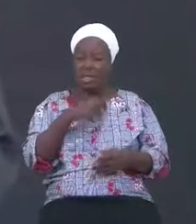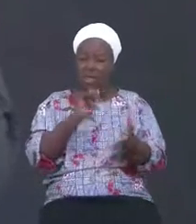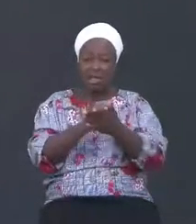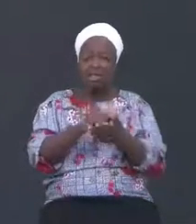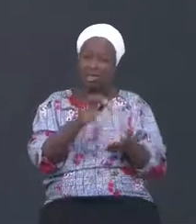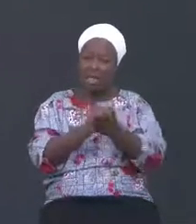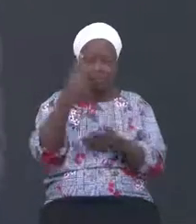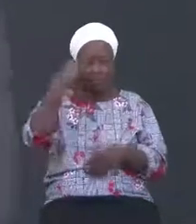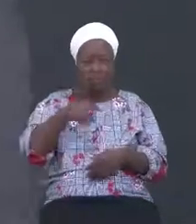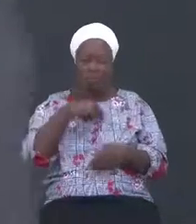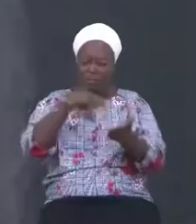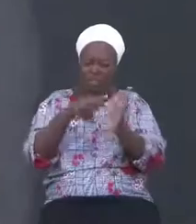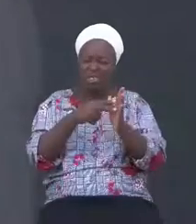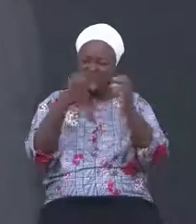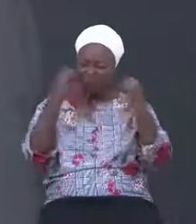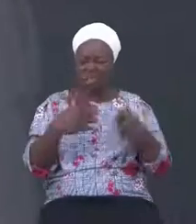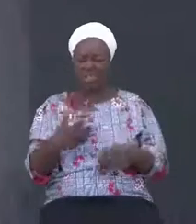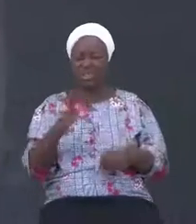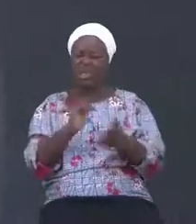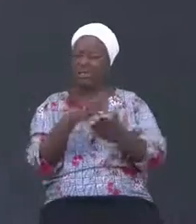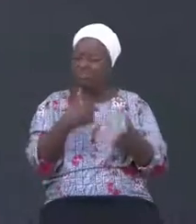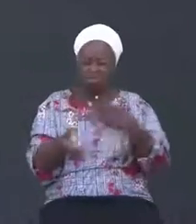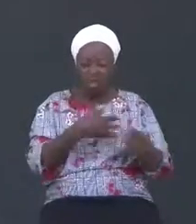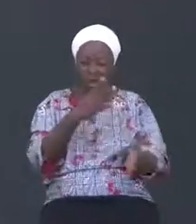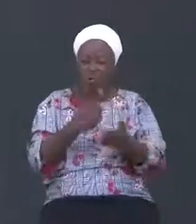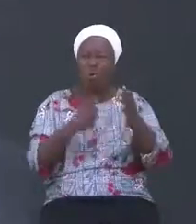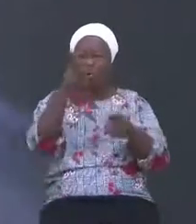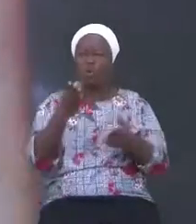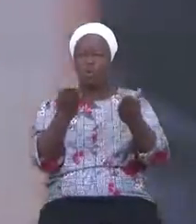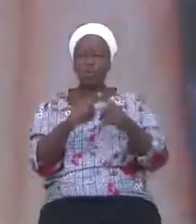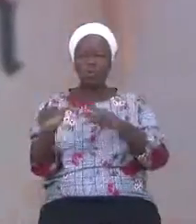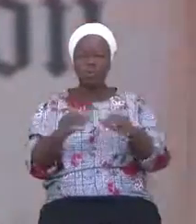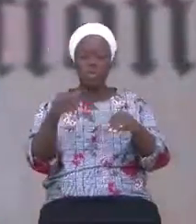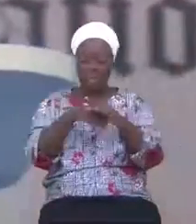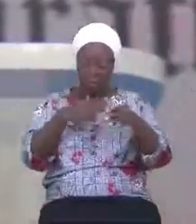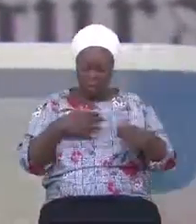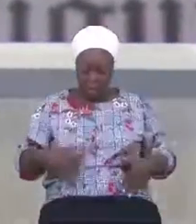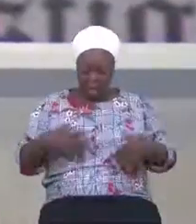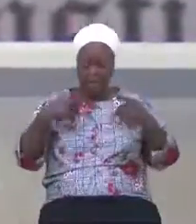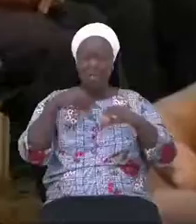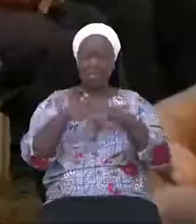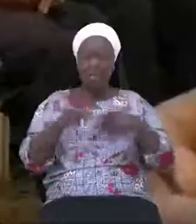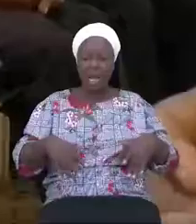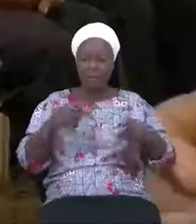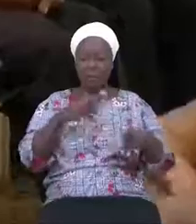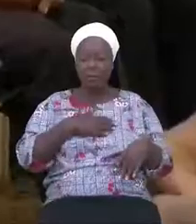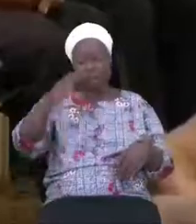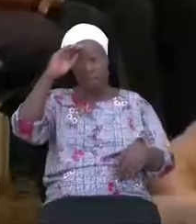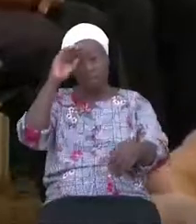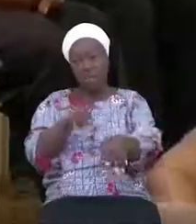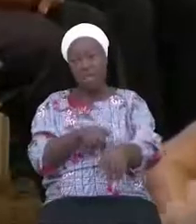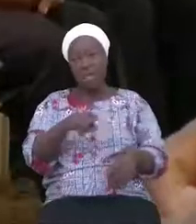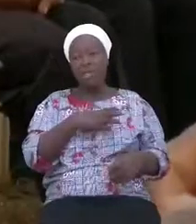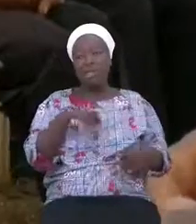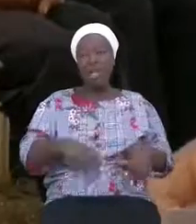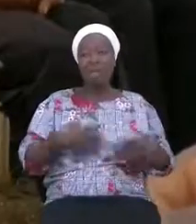choses. Quel que soit ce que Dieu veut faire dans ma vie, dans la vie de mon frère là-bas, dans la vie de ma